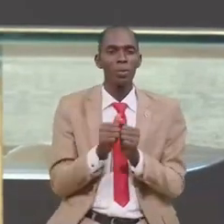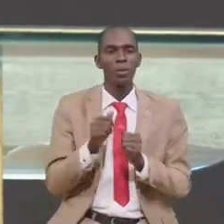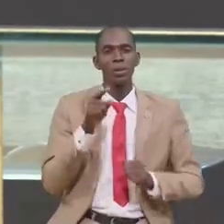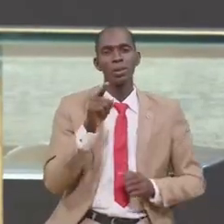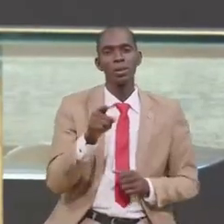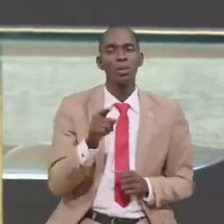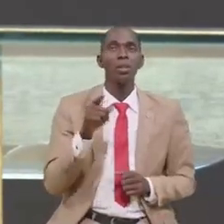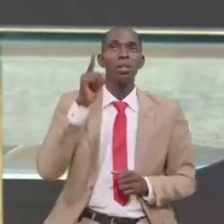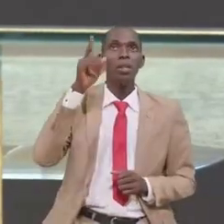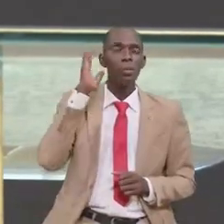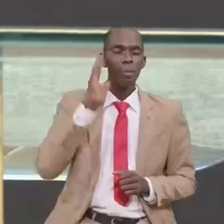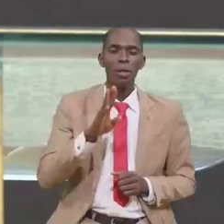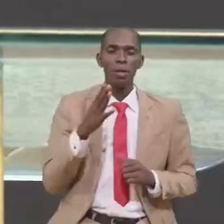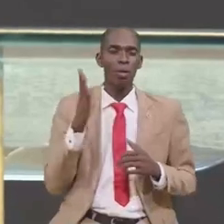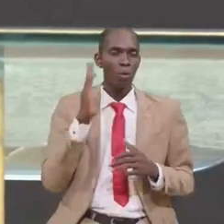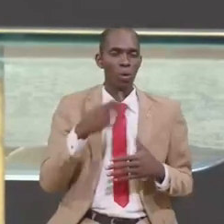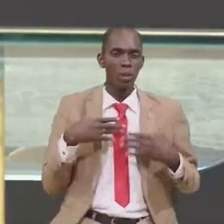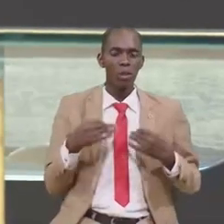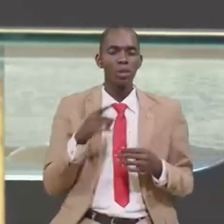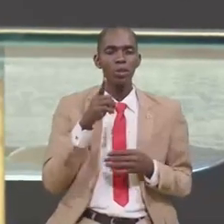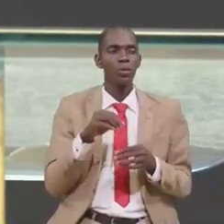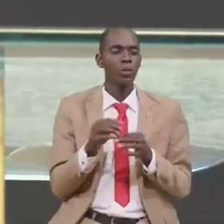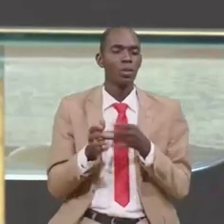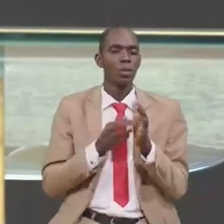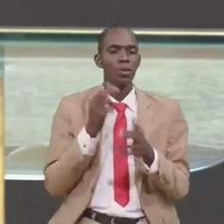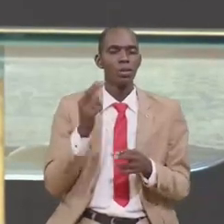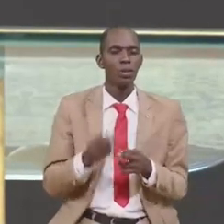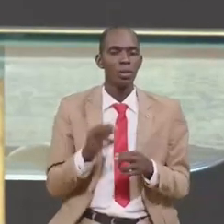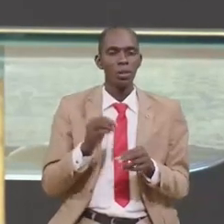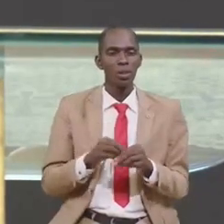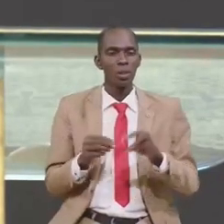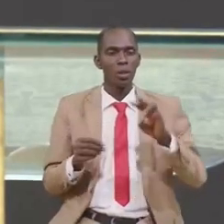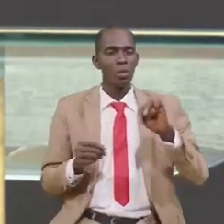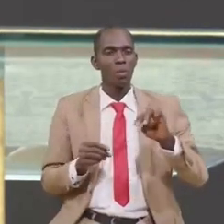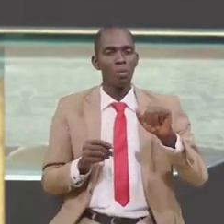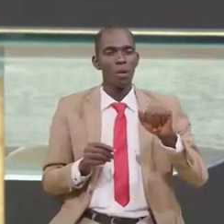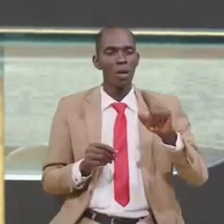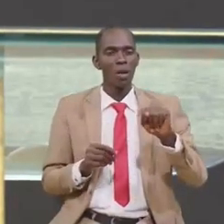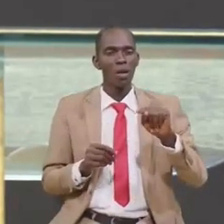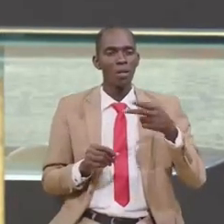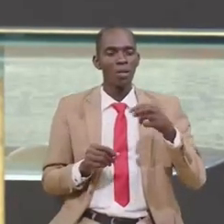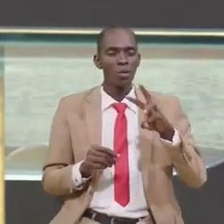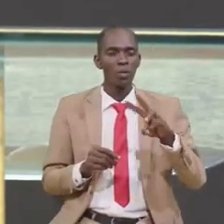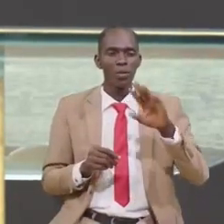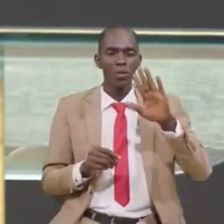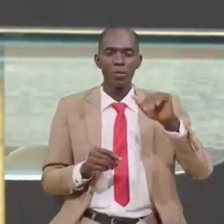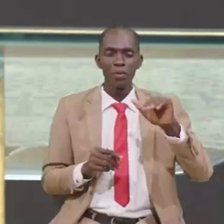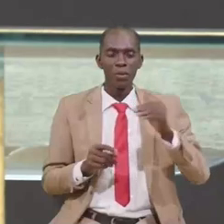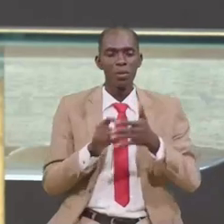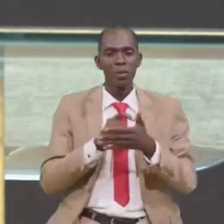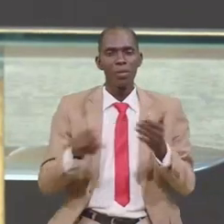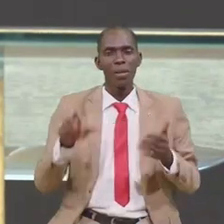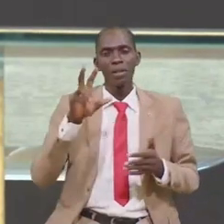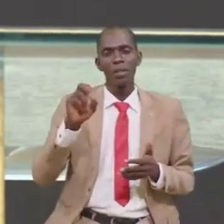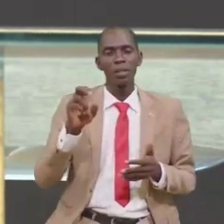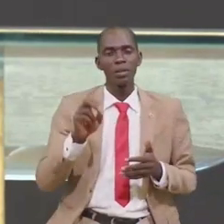Dieu était avec lui. Il va vous guérir. Le Seigneur va vous guérir. Matthieu